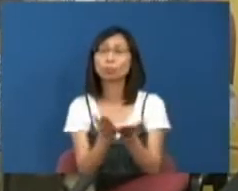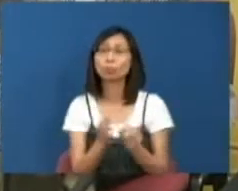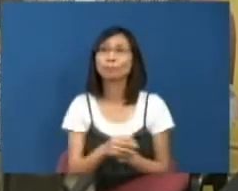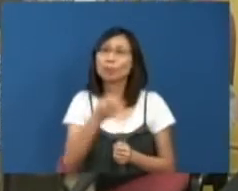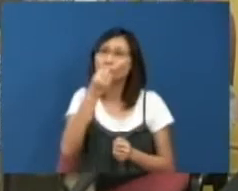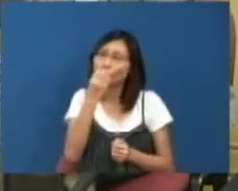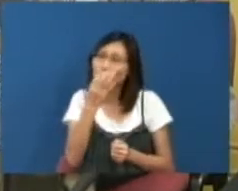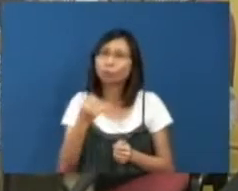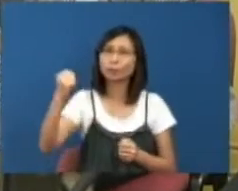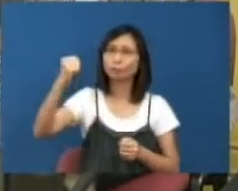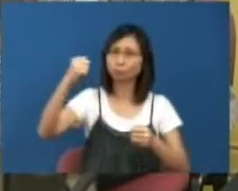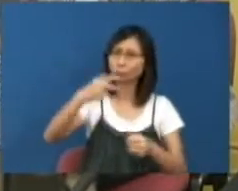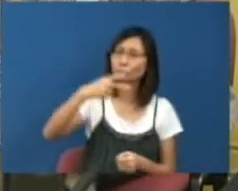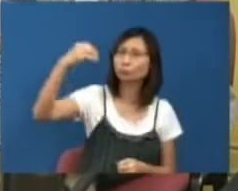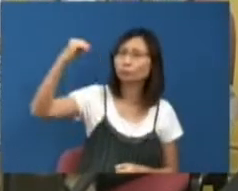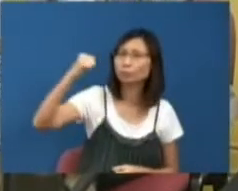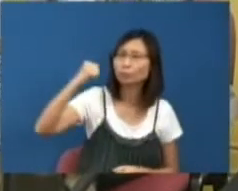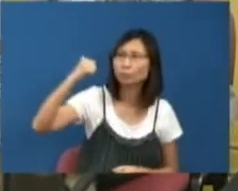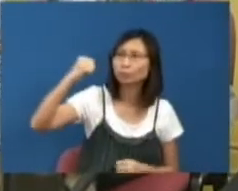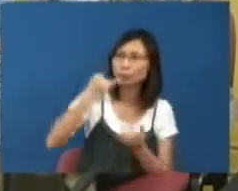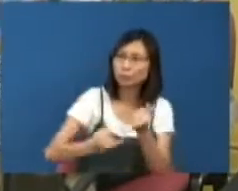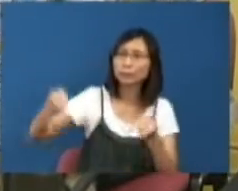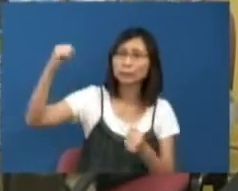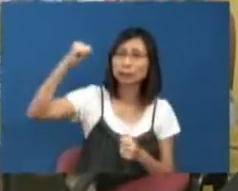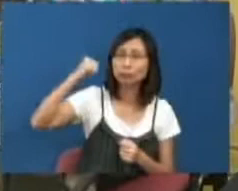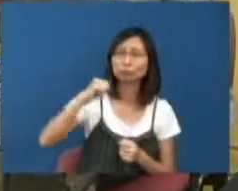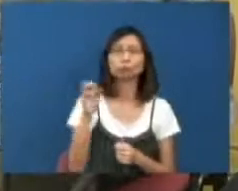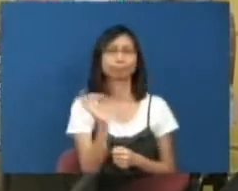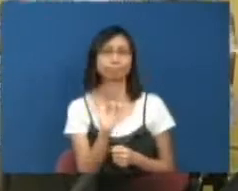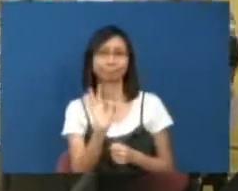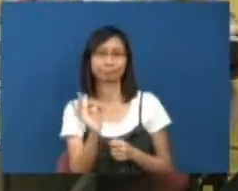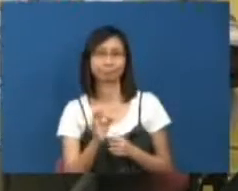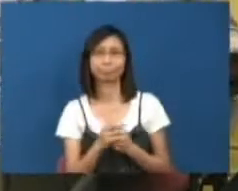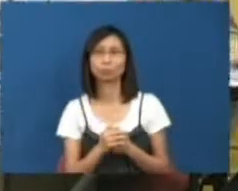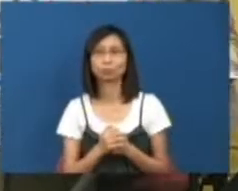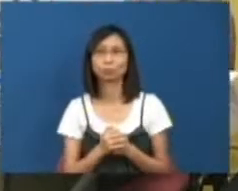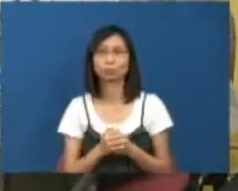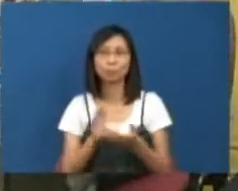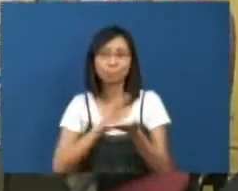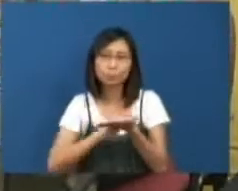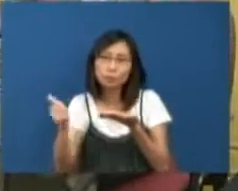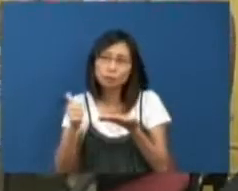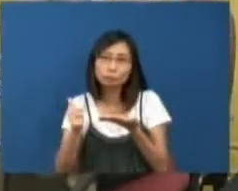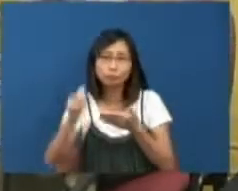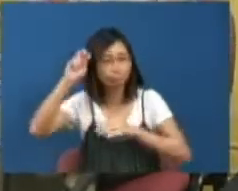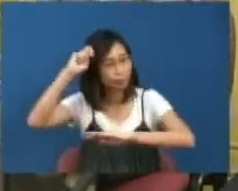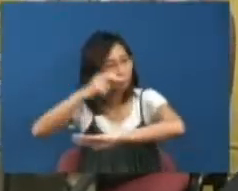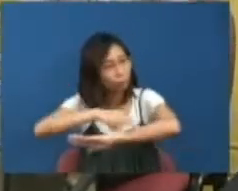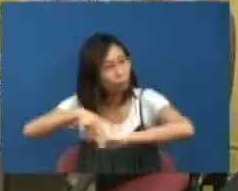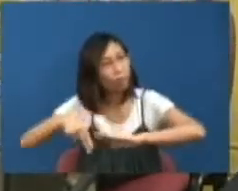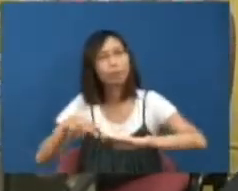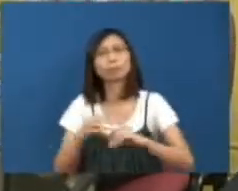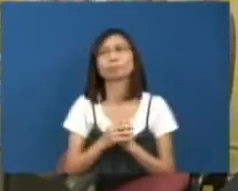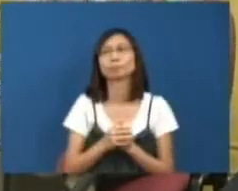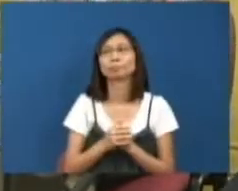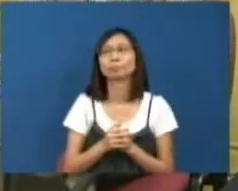再生能源， 係咯， 咁佢就冇一個咧就好明確嘅計劃提出嚟，咁